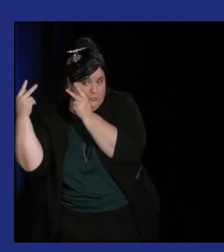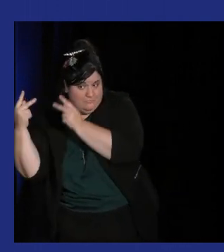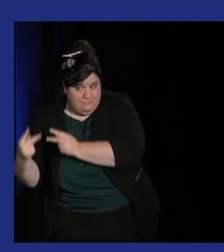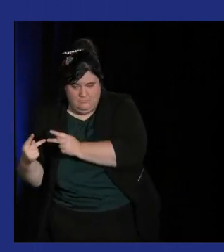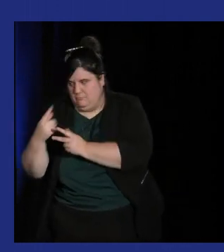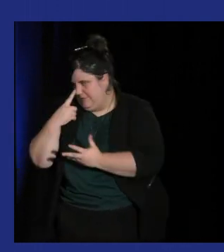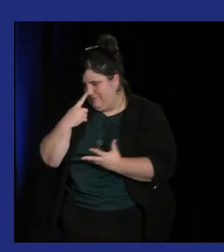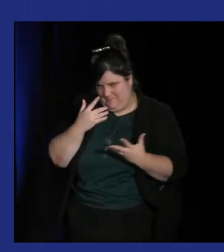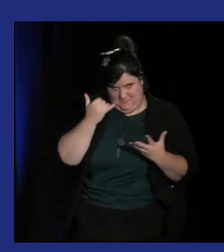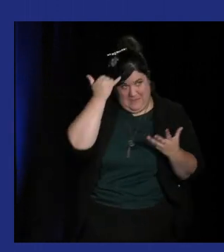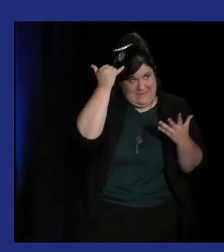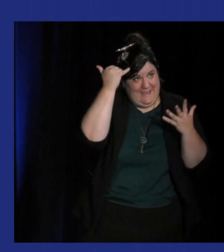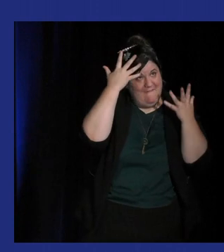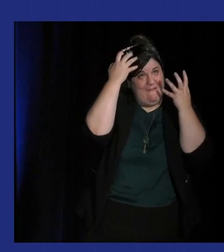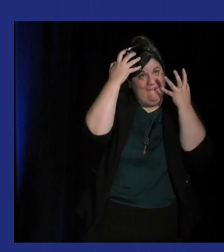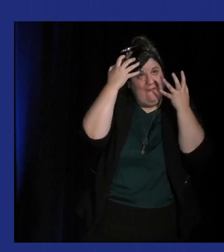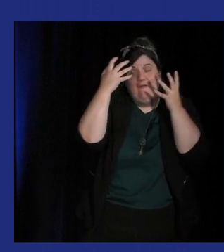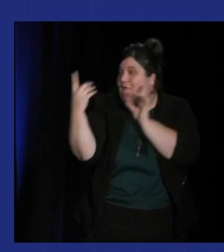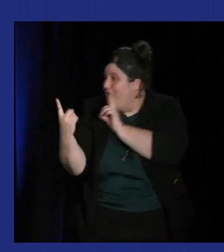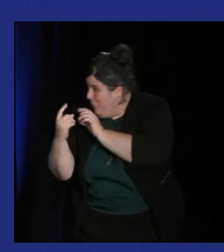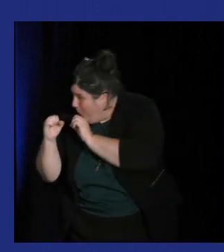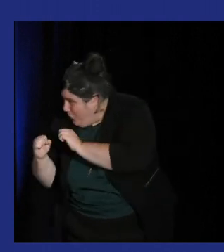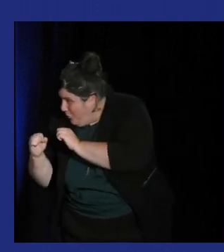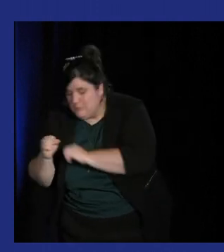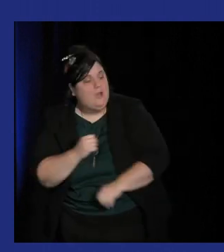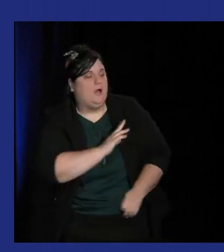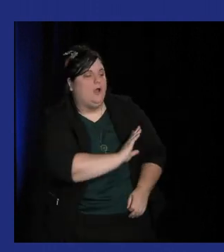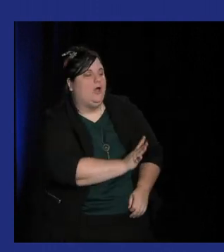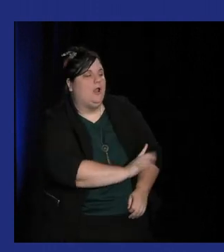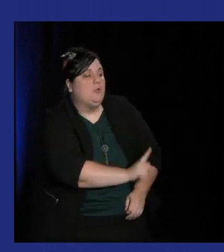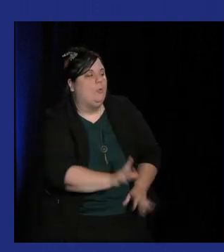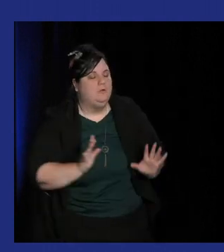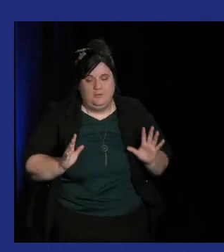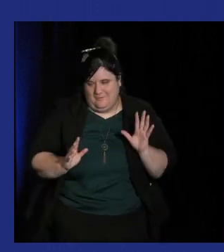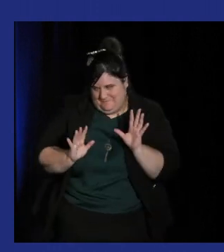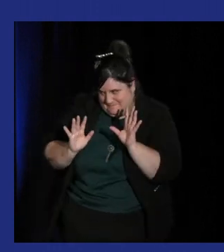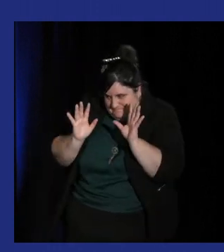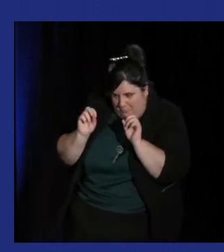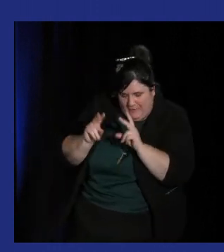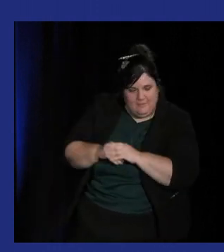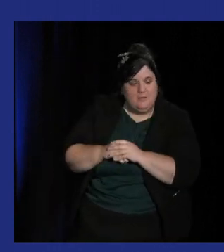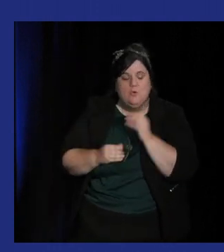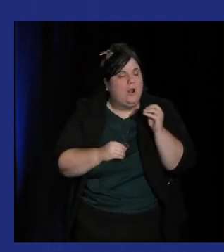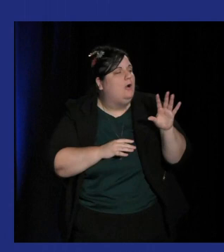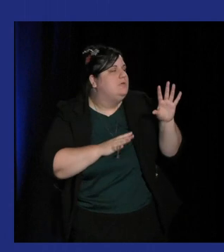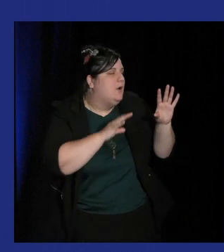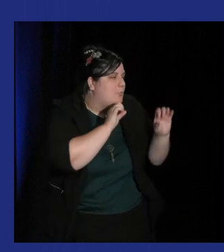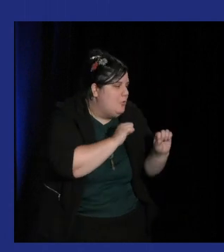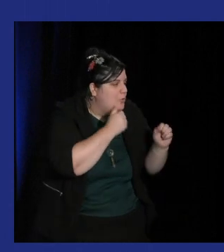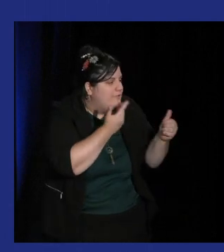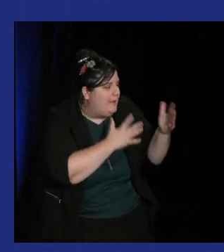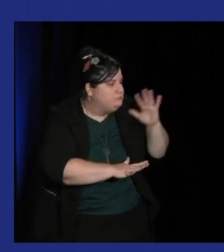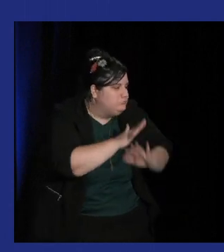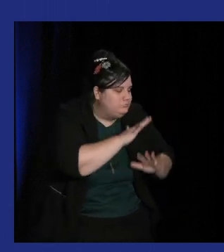un peu un peu folles et tu me dirais ça c'est non ou ça ok on peut faire comme ça